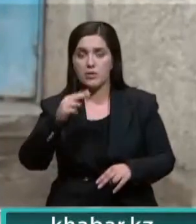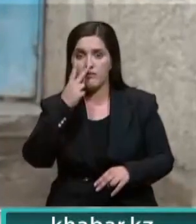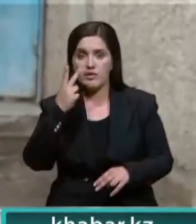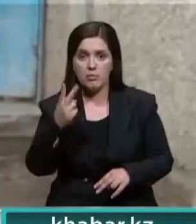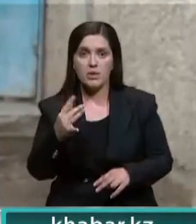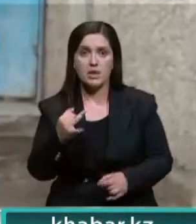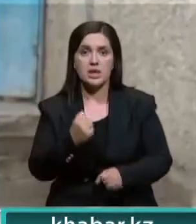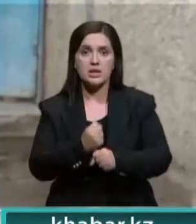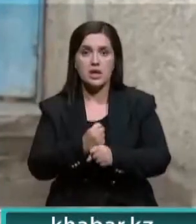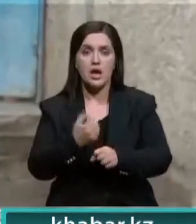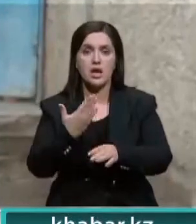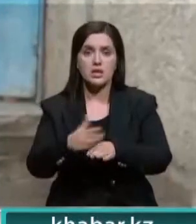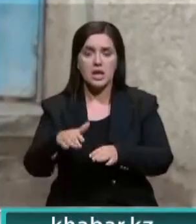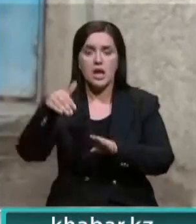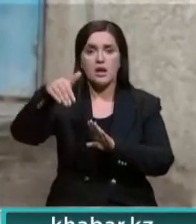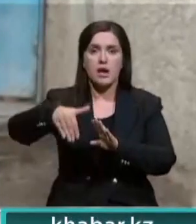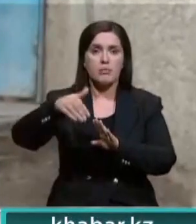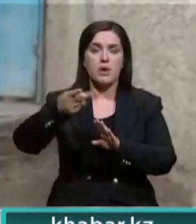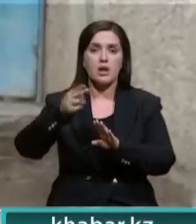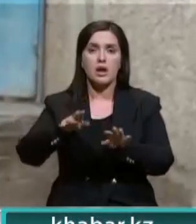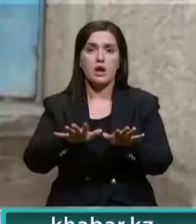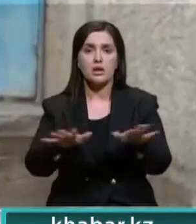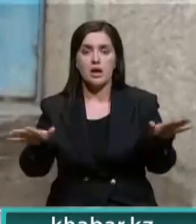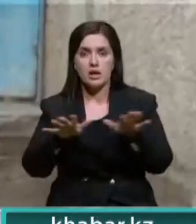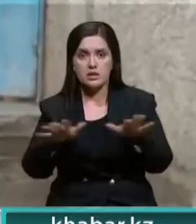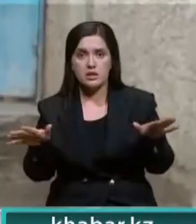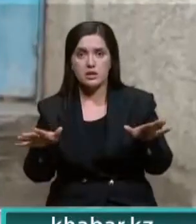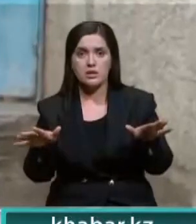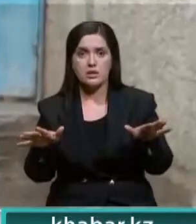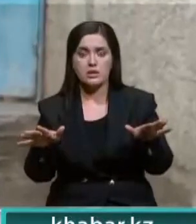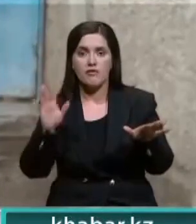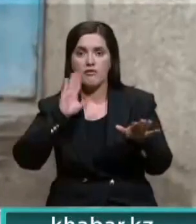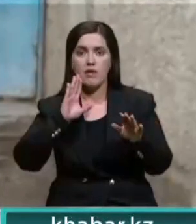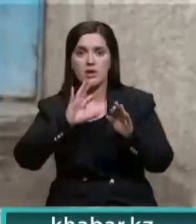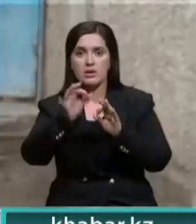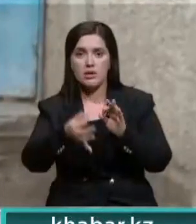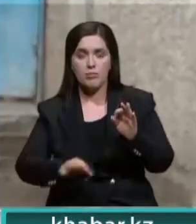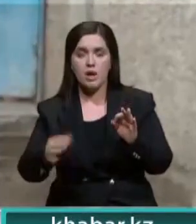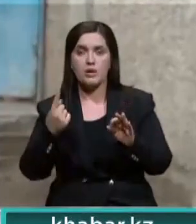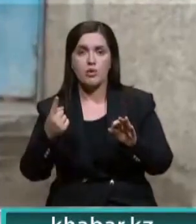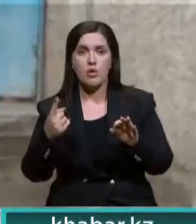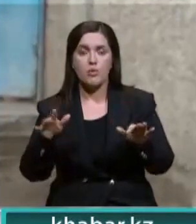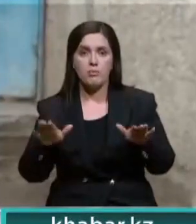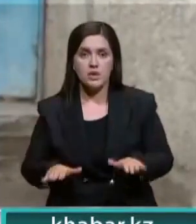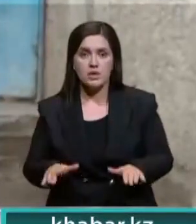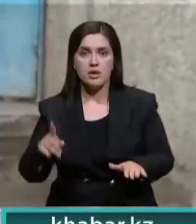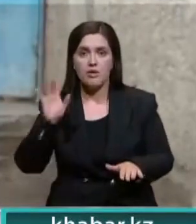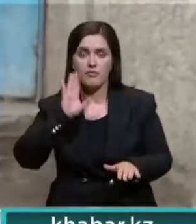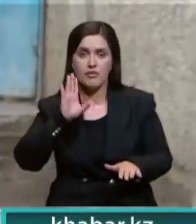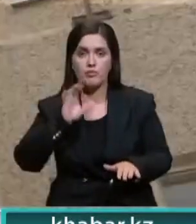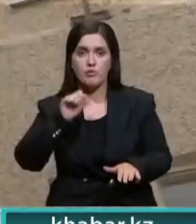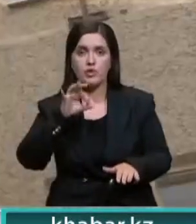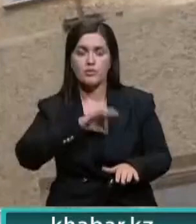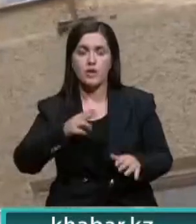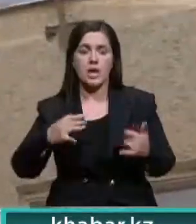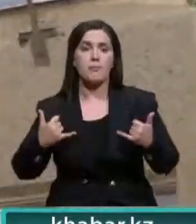и сделали отдельные кармашки для кондиционеров, чтобы слив воды проходил в одно место и эту воду в дальнейшем использовать для